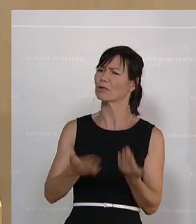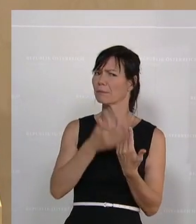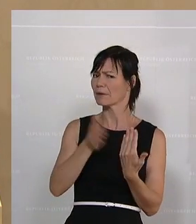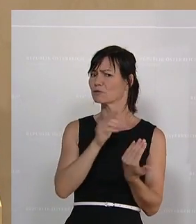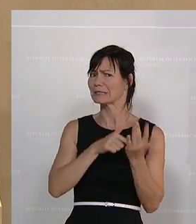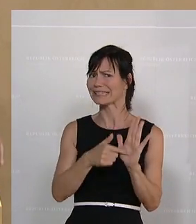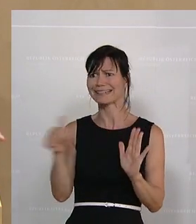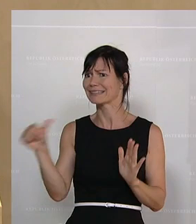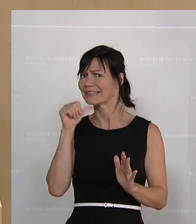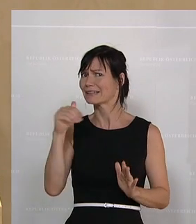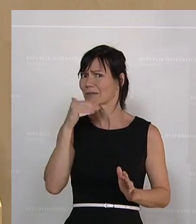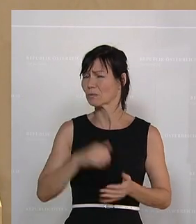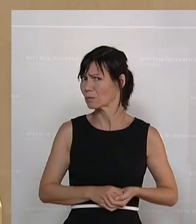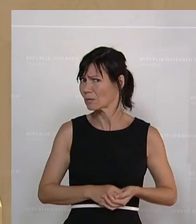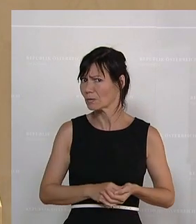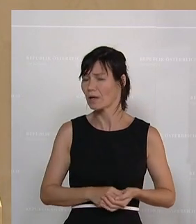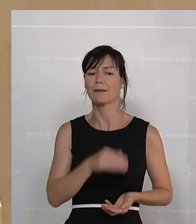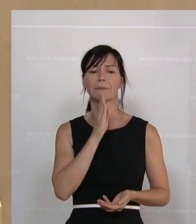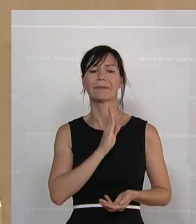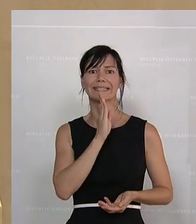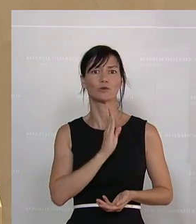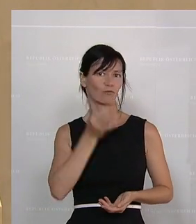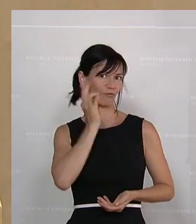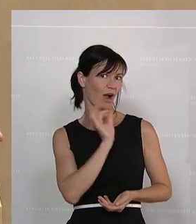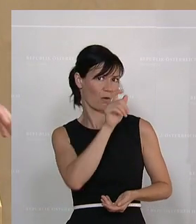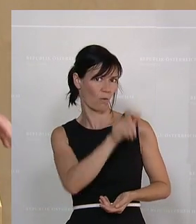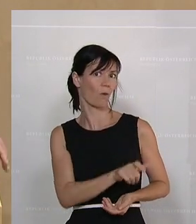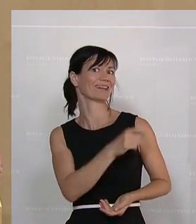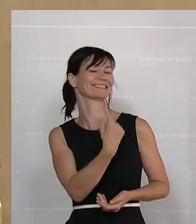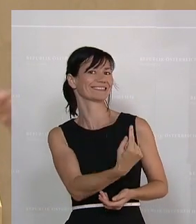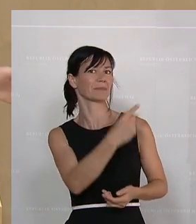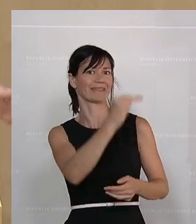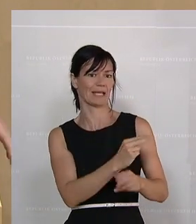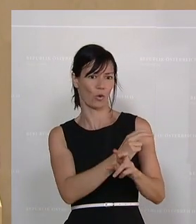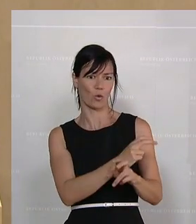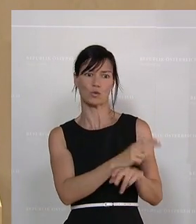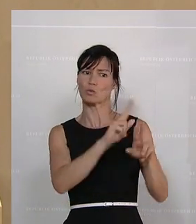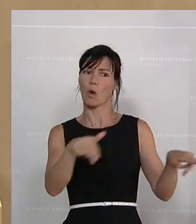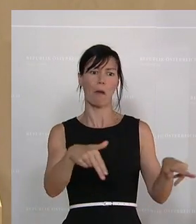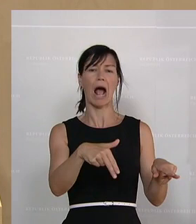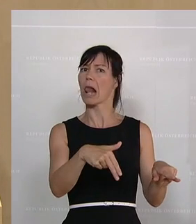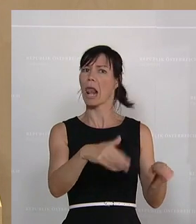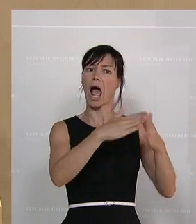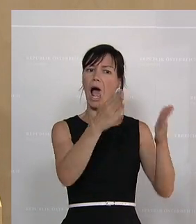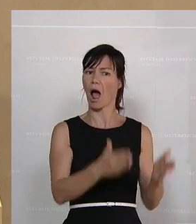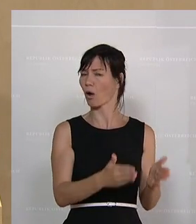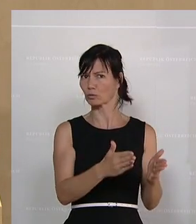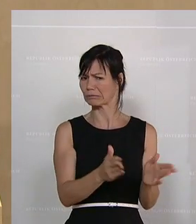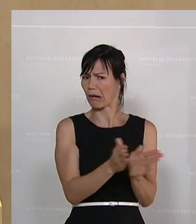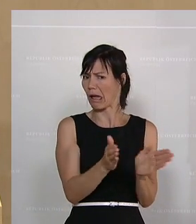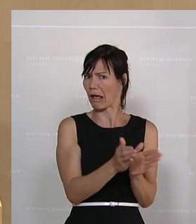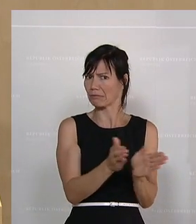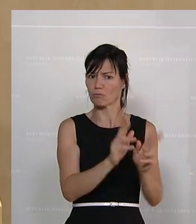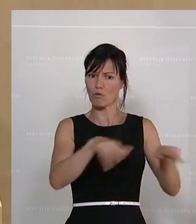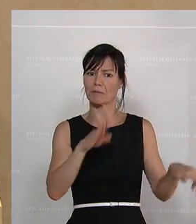wird eine pensionistin aus niederösterreich geschrieben die in einem kleinen völlig normalen einfamilienhaus mit einer normalen